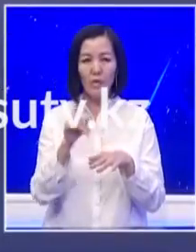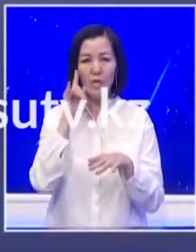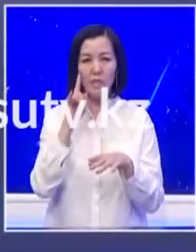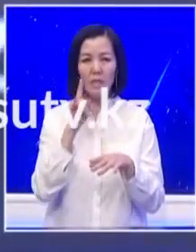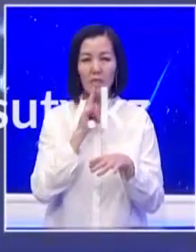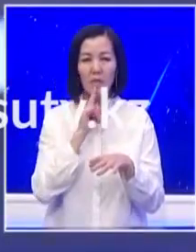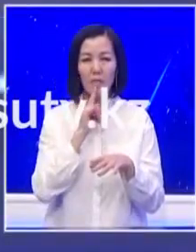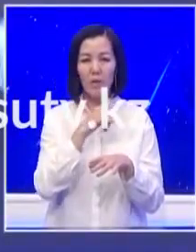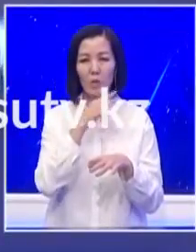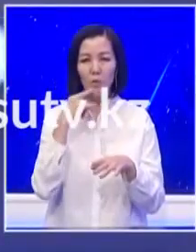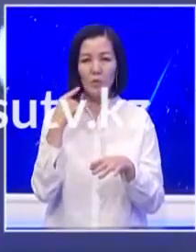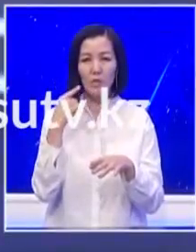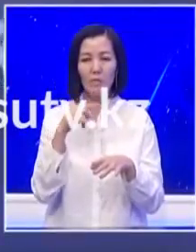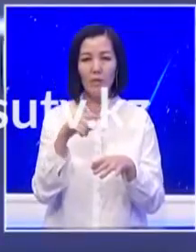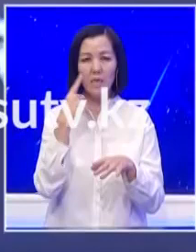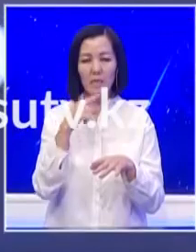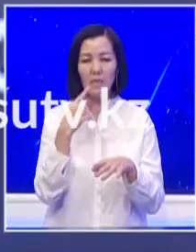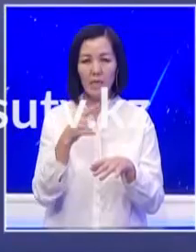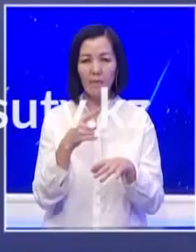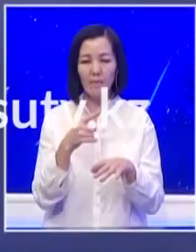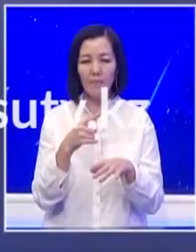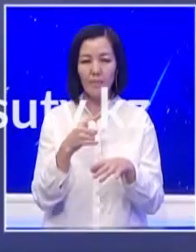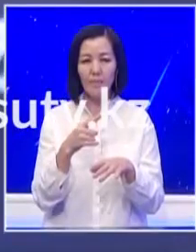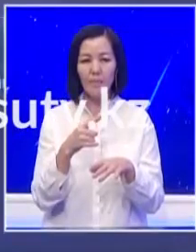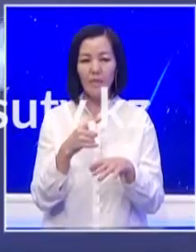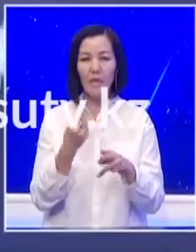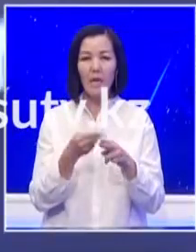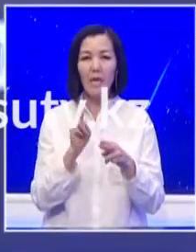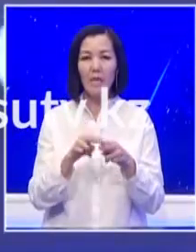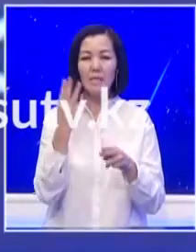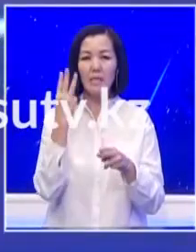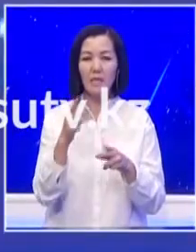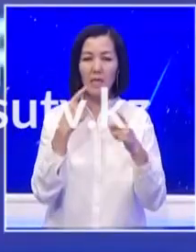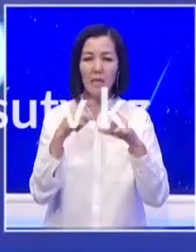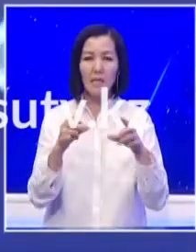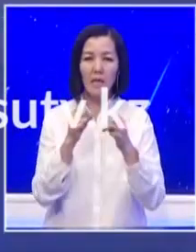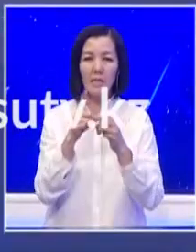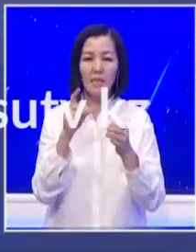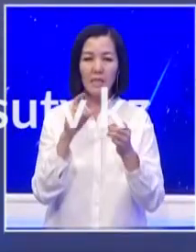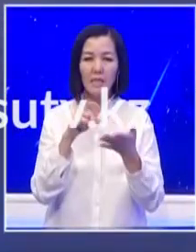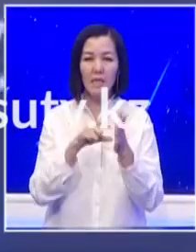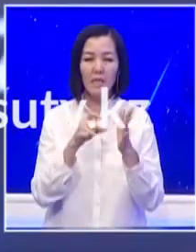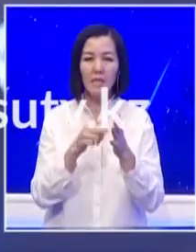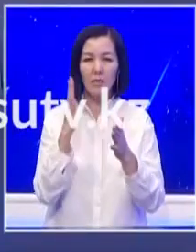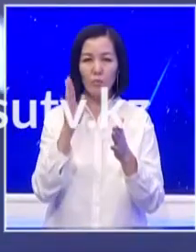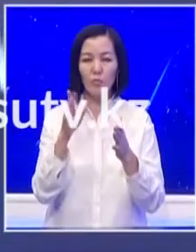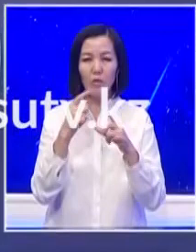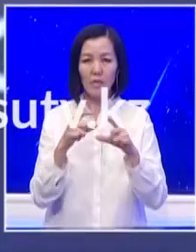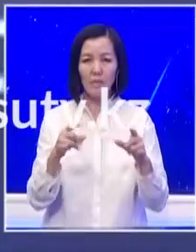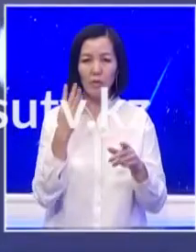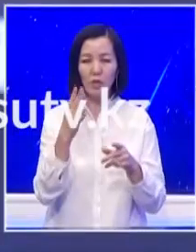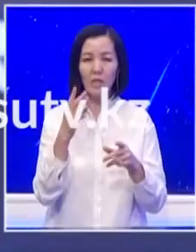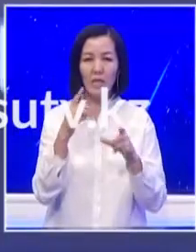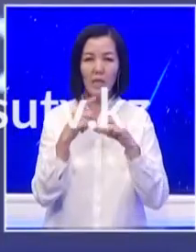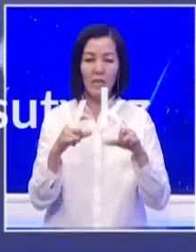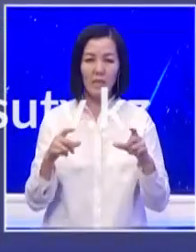казахскому и русскому языкам, исходя из языка обучения. Вот эти 3 экзамена. 11 классы также будут сдавать экзамены. Это 4